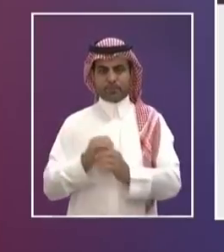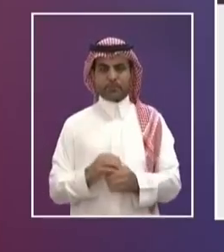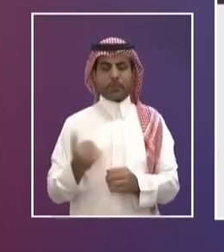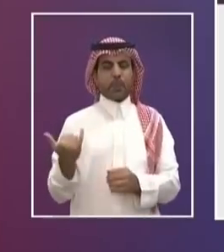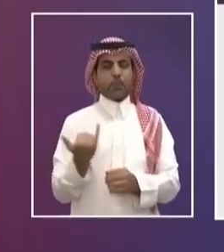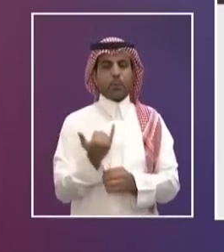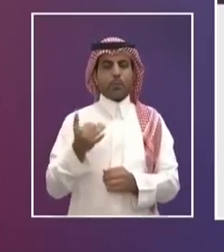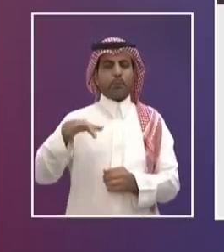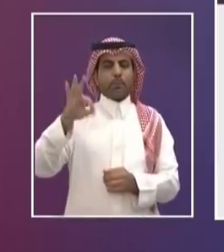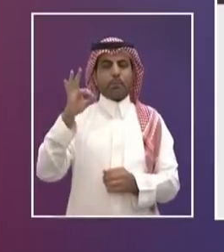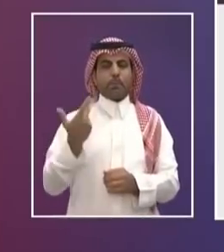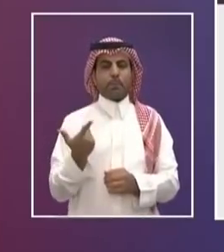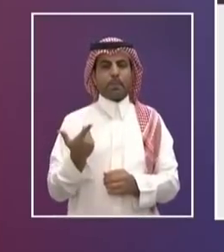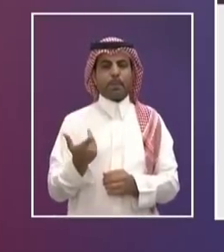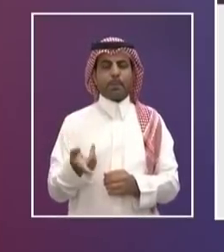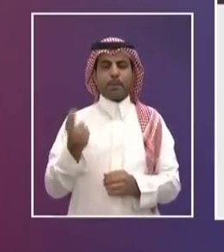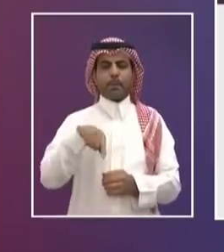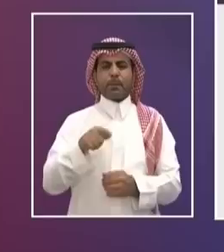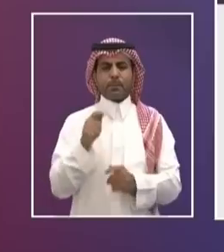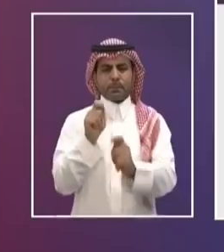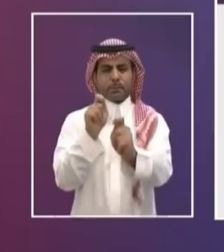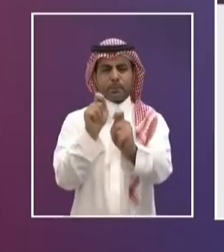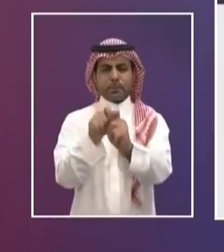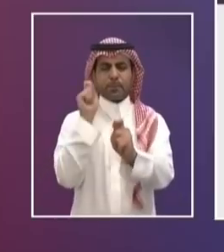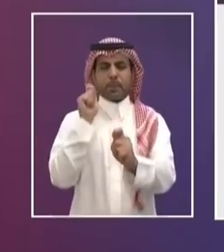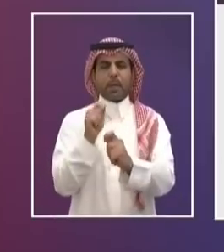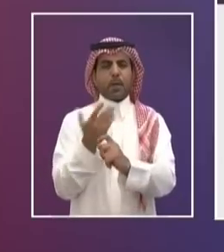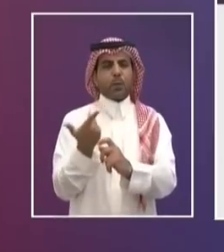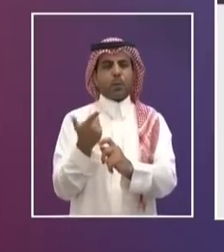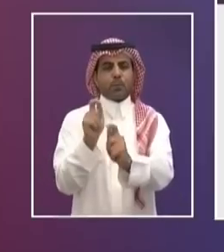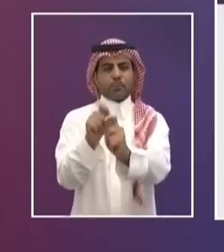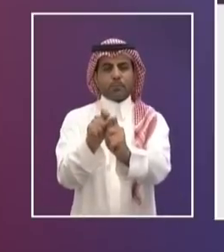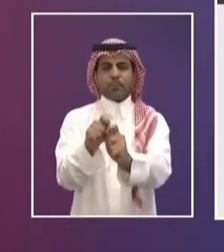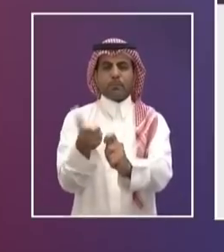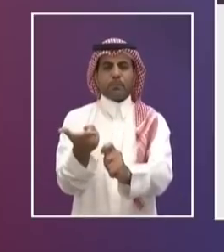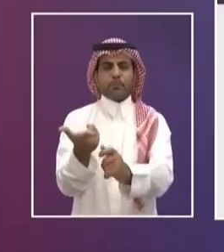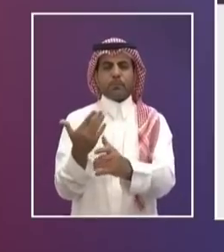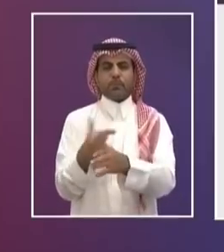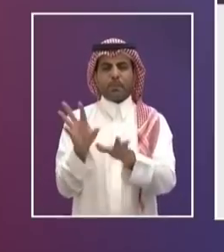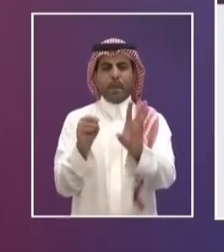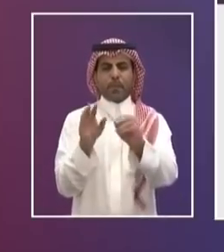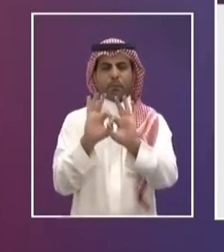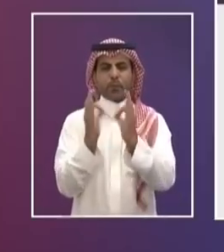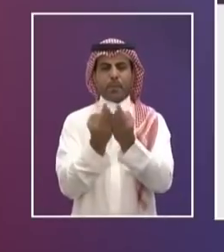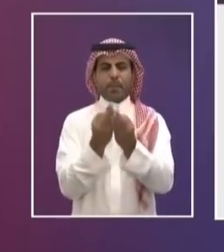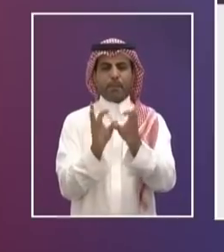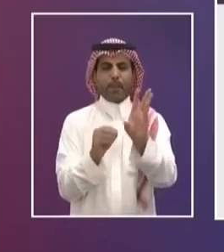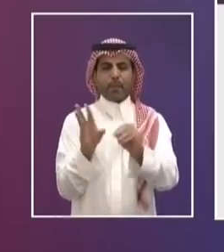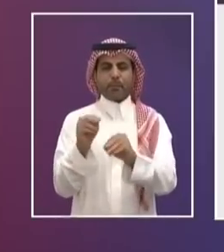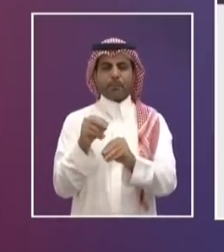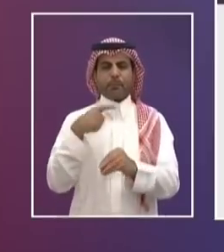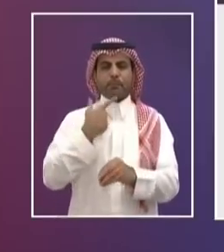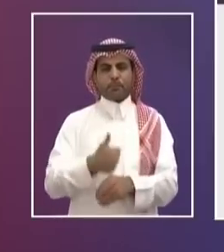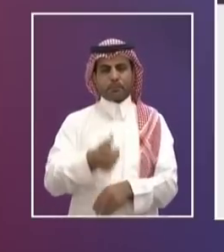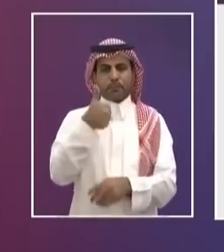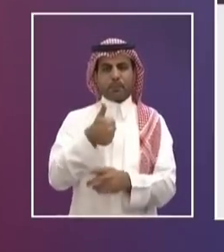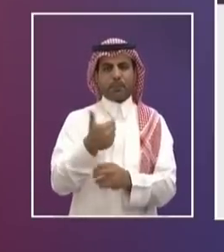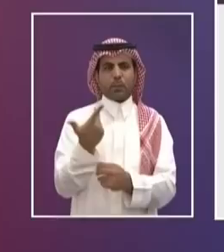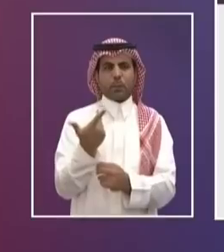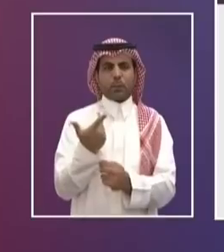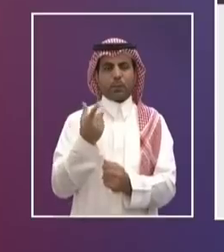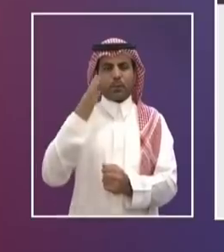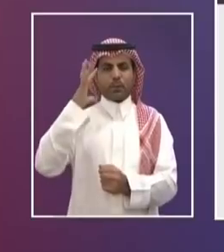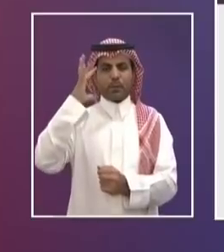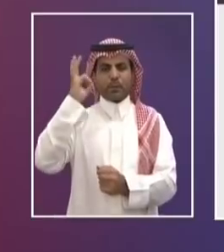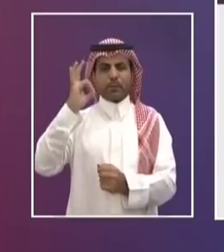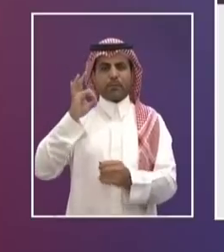من الأمور التي ننصح بها ونجد أن هناك قلة في المجتمع من يستطيع